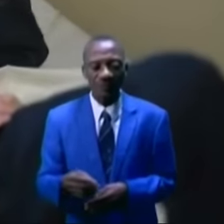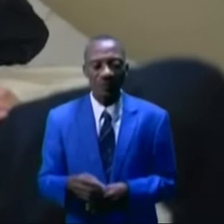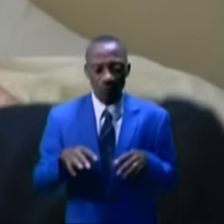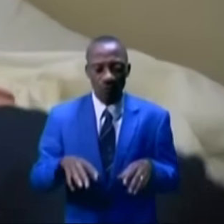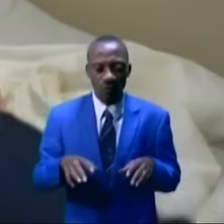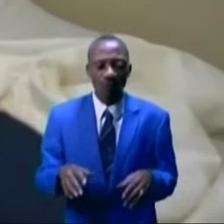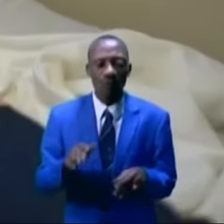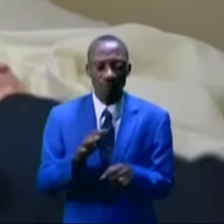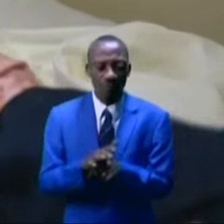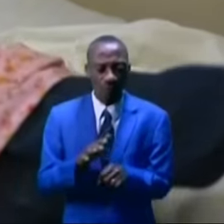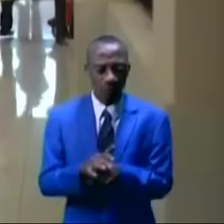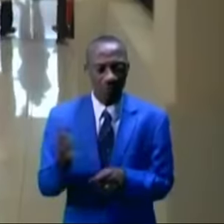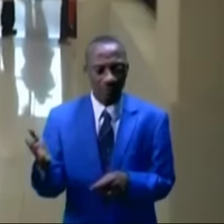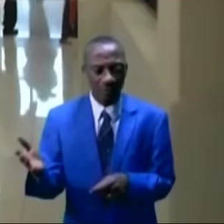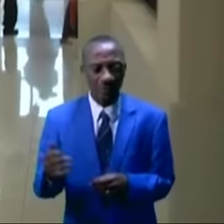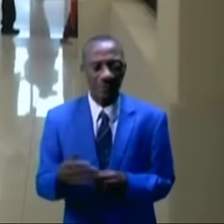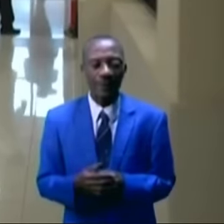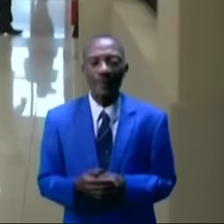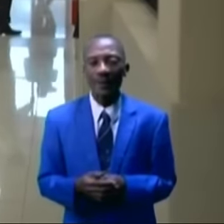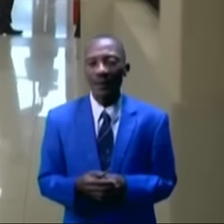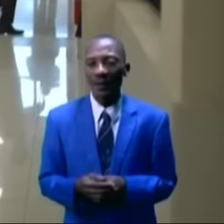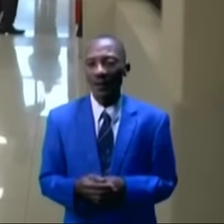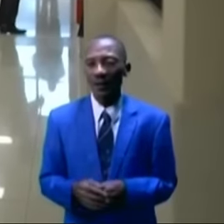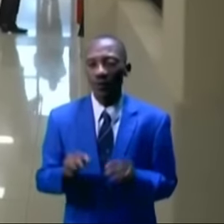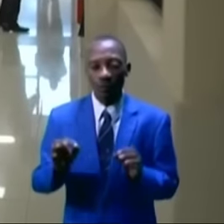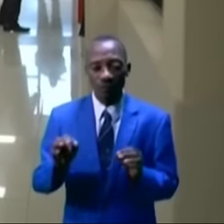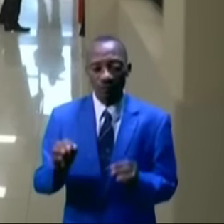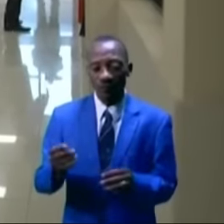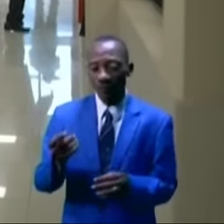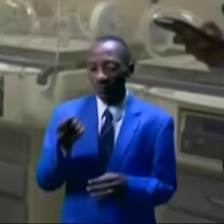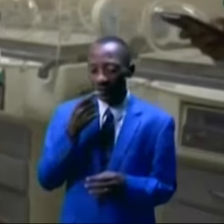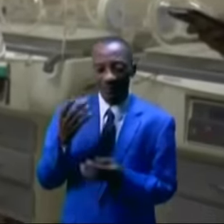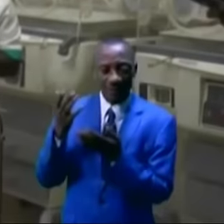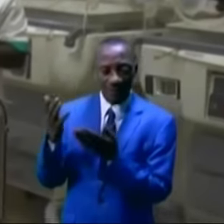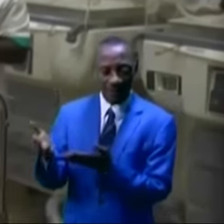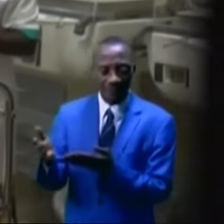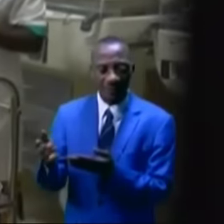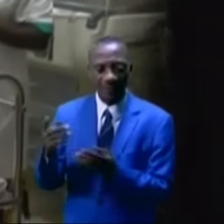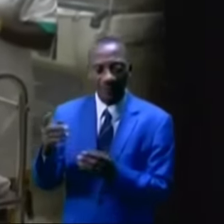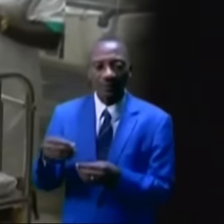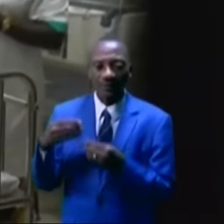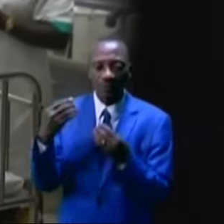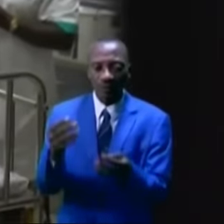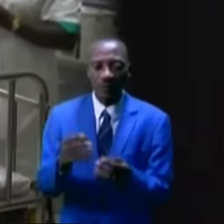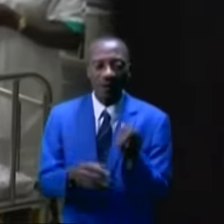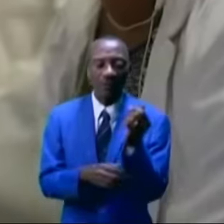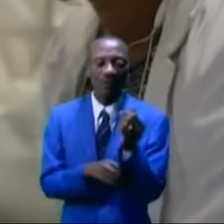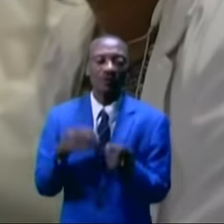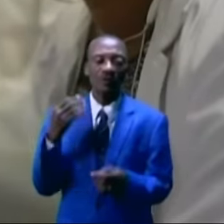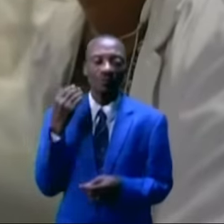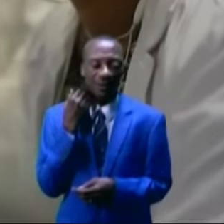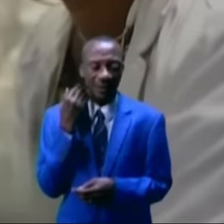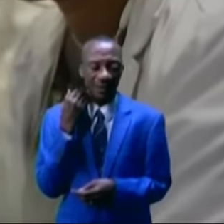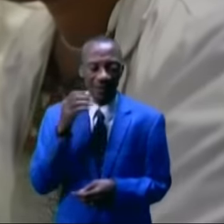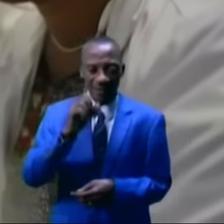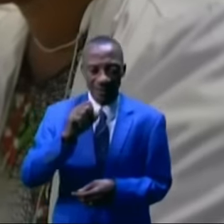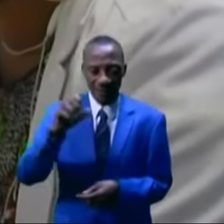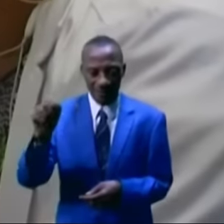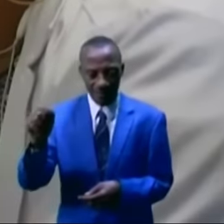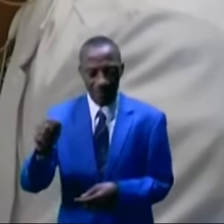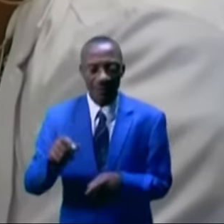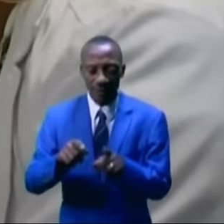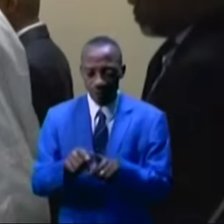seront administrés aux patients dans un cadre répondant aux normes. Le centre Mabanga est totalement